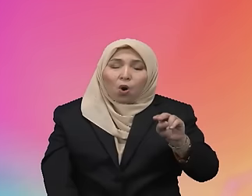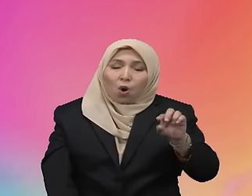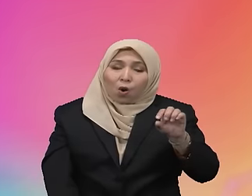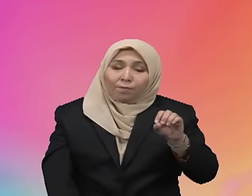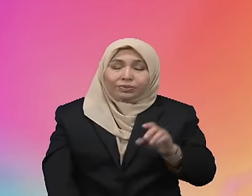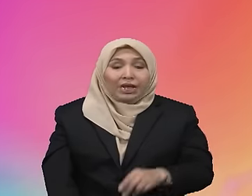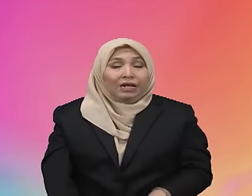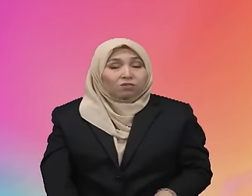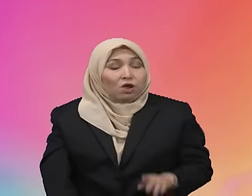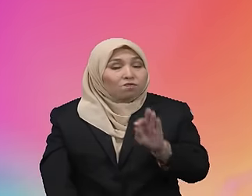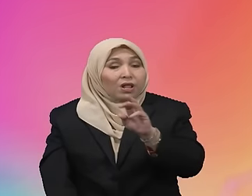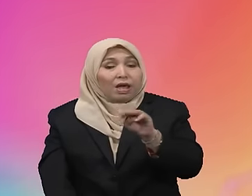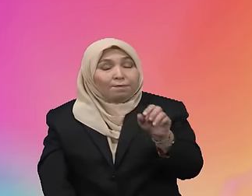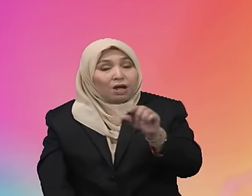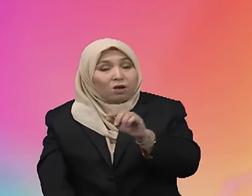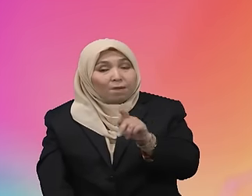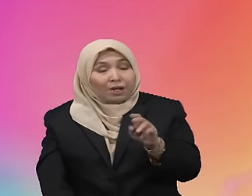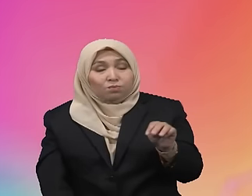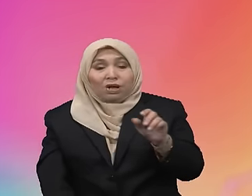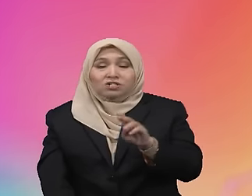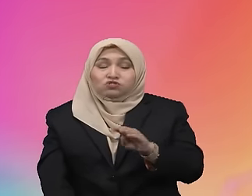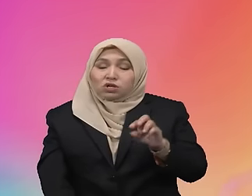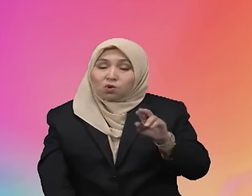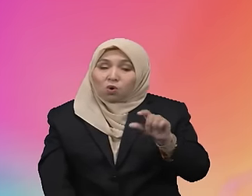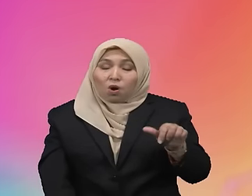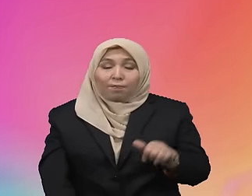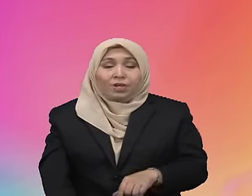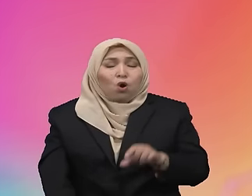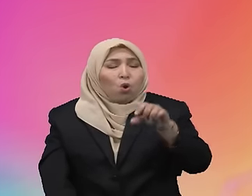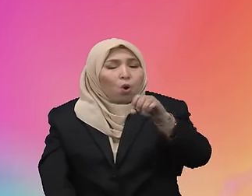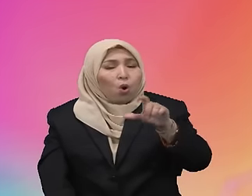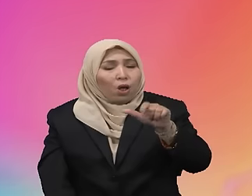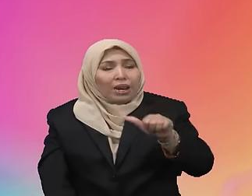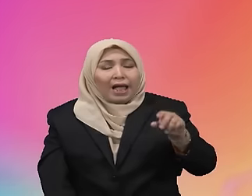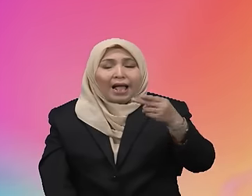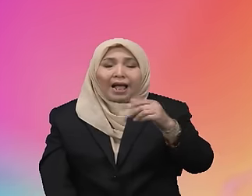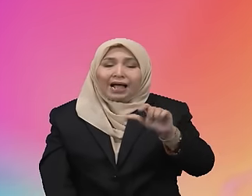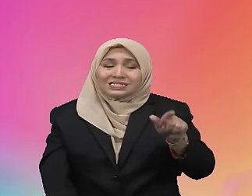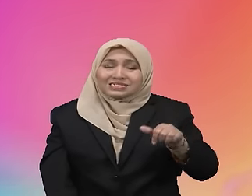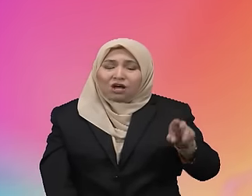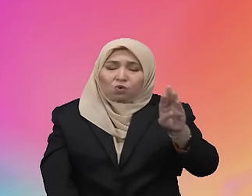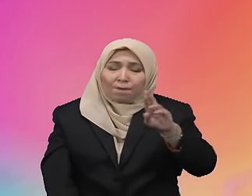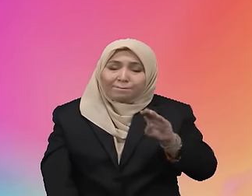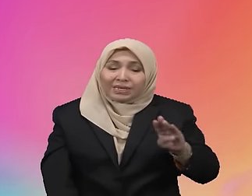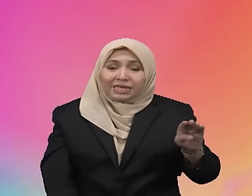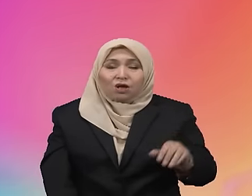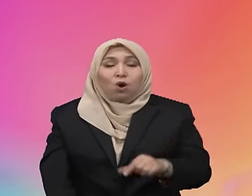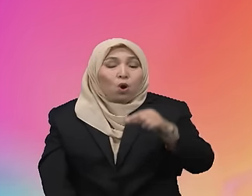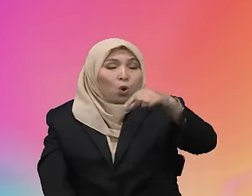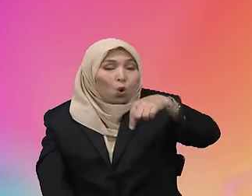بَازِغًا. Empat juga. فَلَمَّا رَأَى الْقَمَرَ بَازِغًا قَالَ هَذَا رَبِّي.